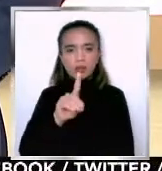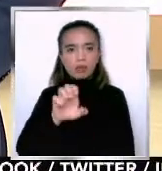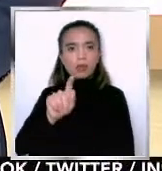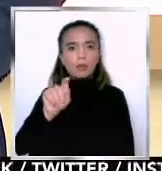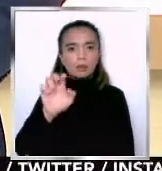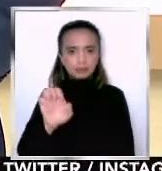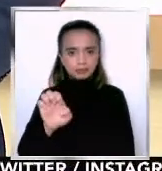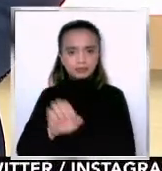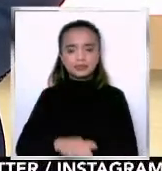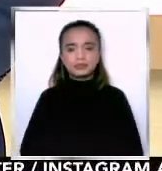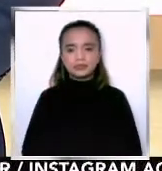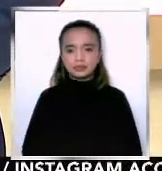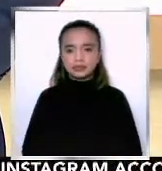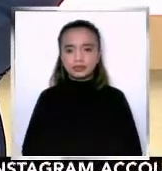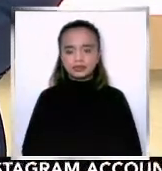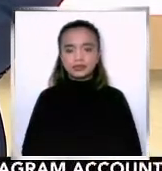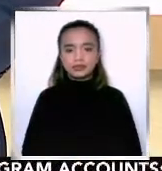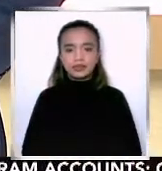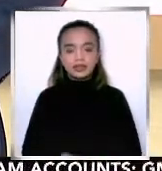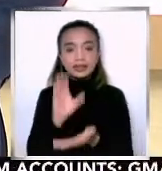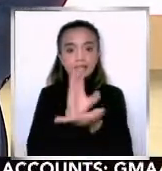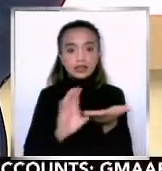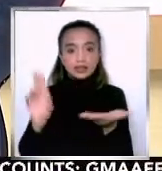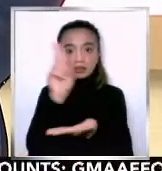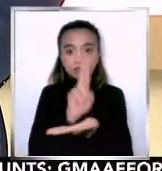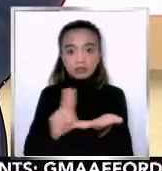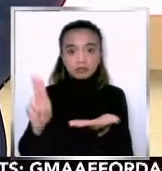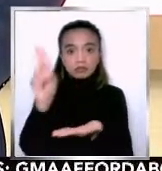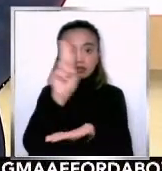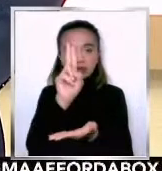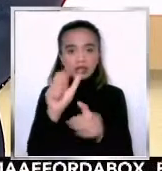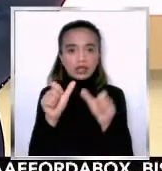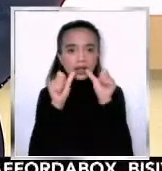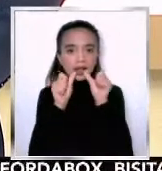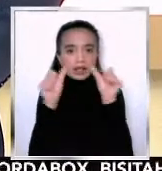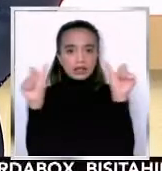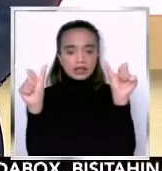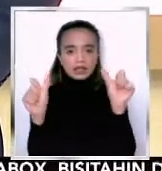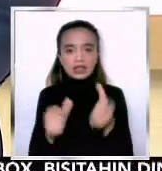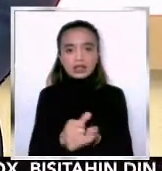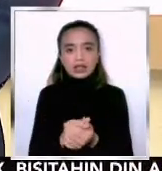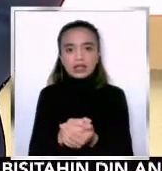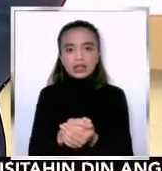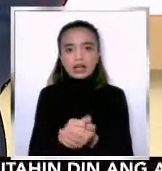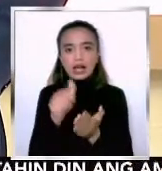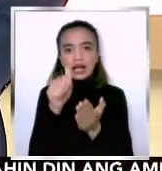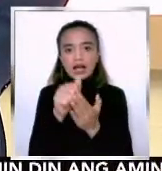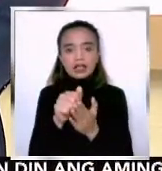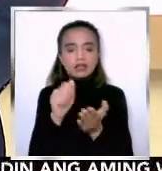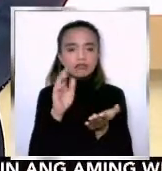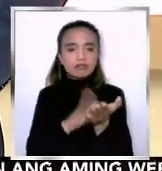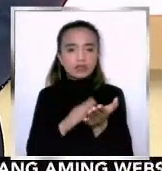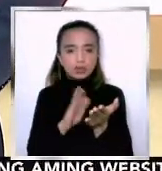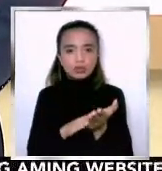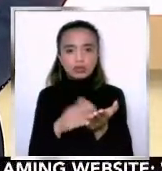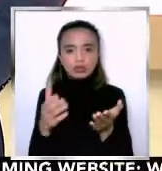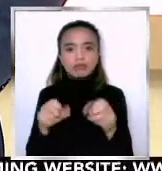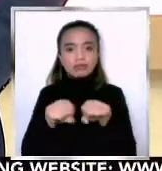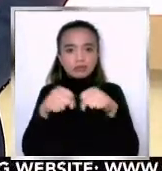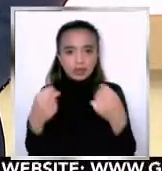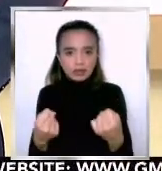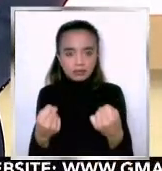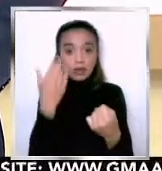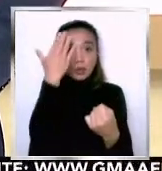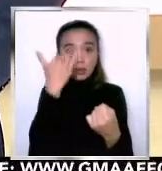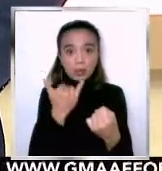Ilang kolehiyo at universidad na ang nagdeklara ng academic health break dahil sa mga kaso ng COVID-19. Nagkakasakit na kasi ang ilang